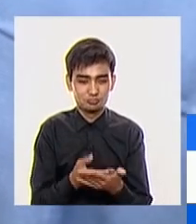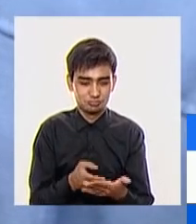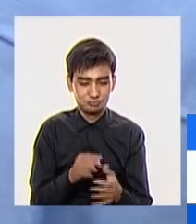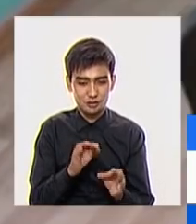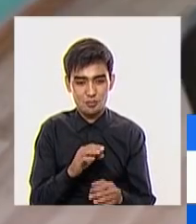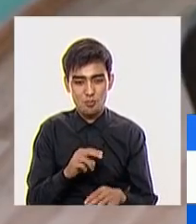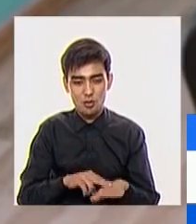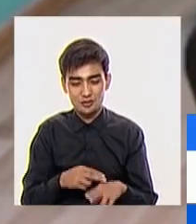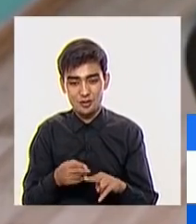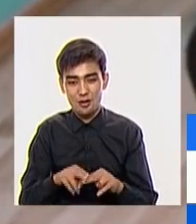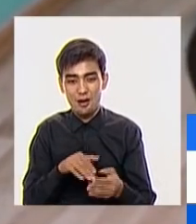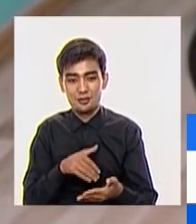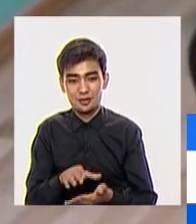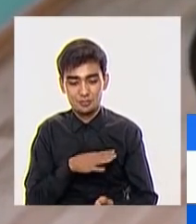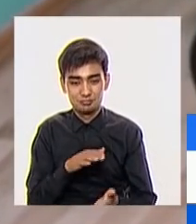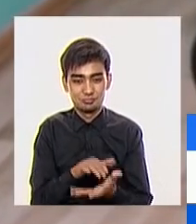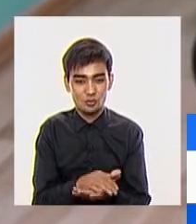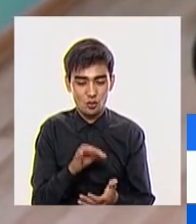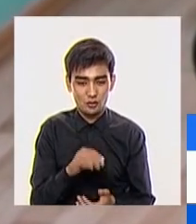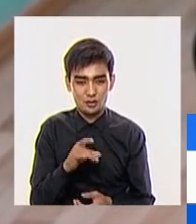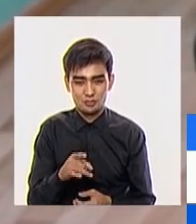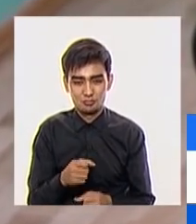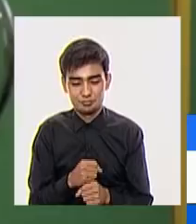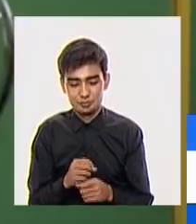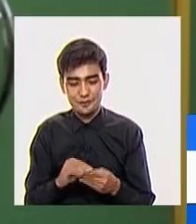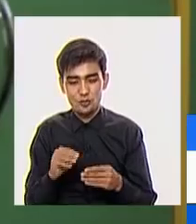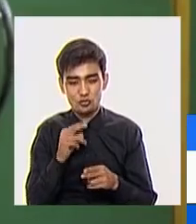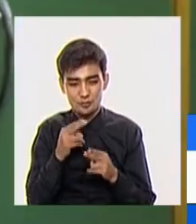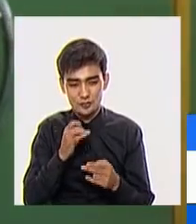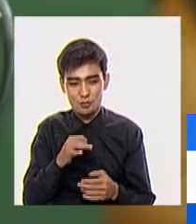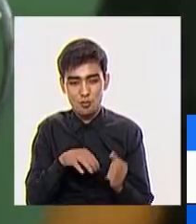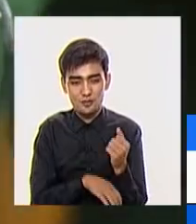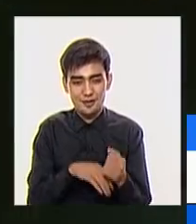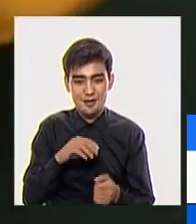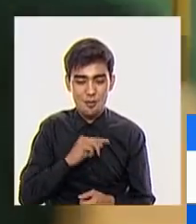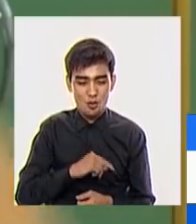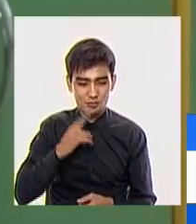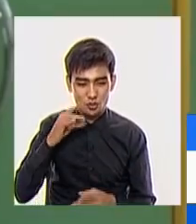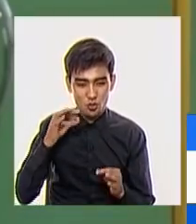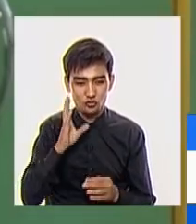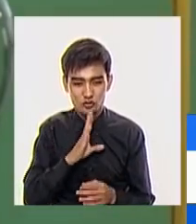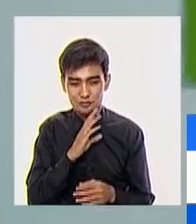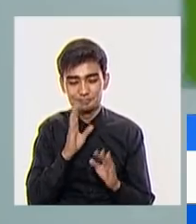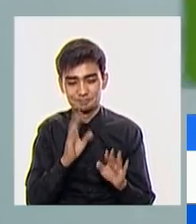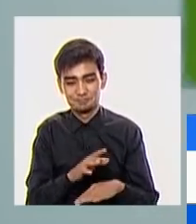случае отказа от процедуры примирения внедрить альтернативу. Если после работы с психологами женщины все-таки прощают тиранов, то в